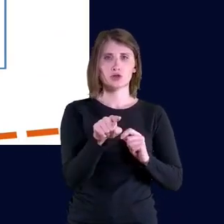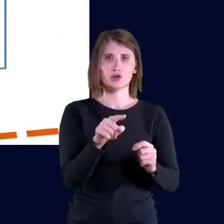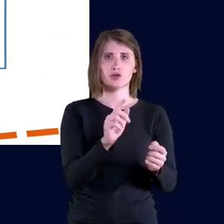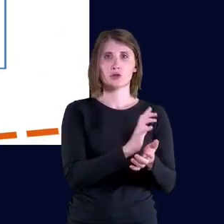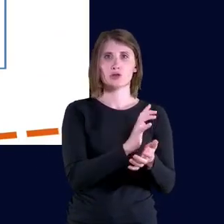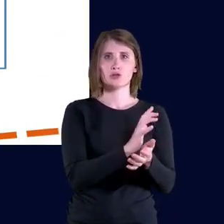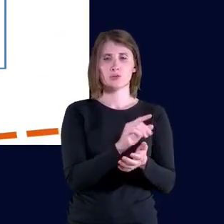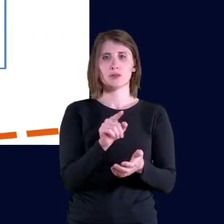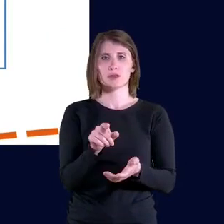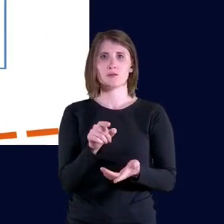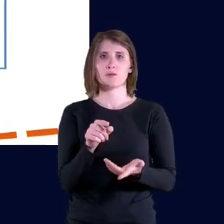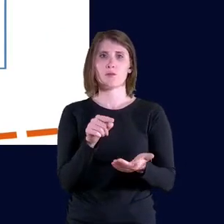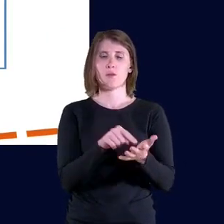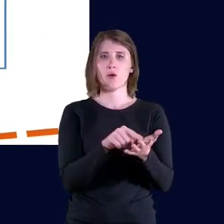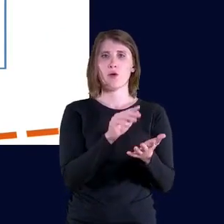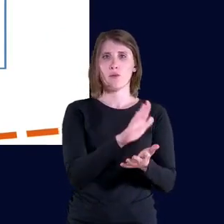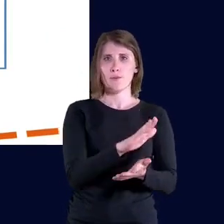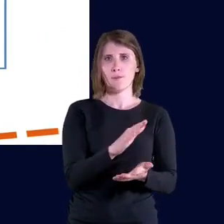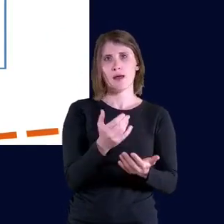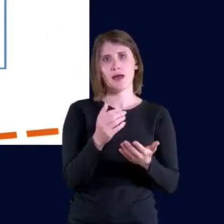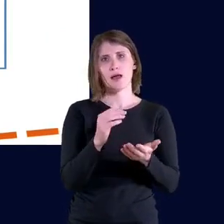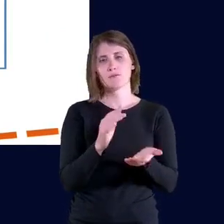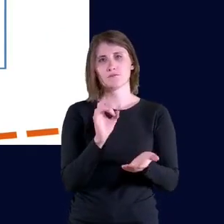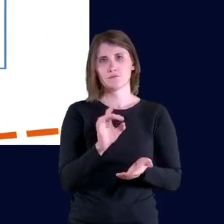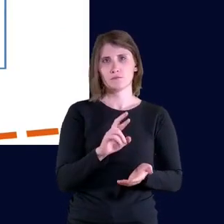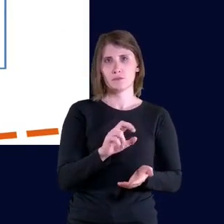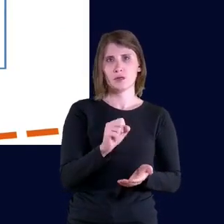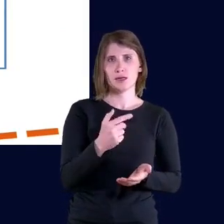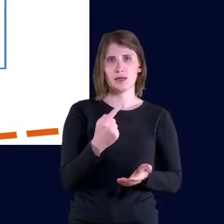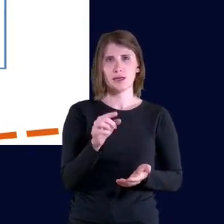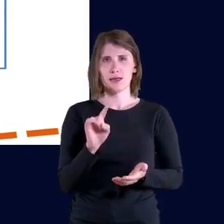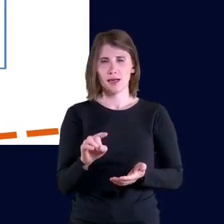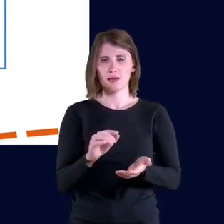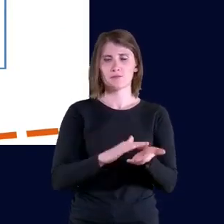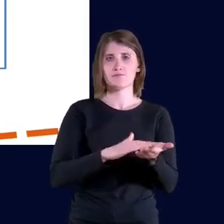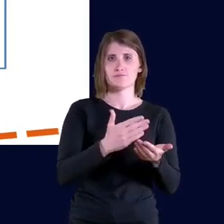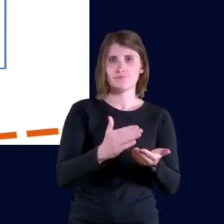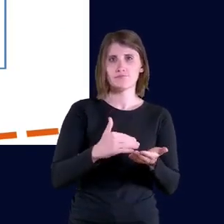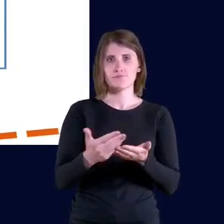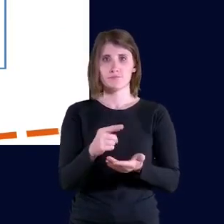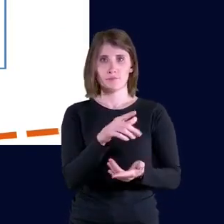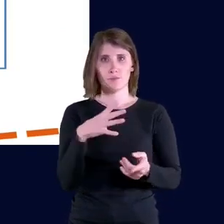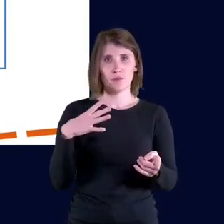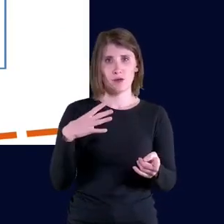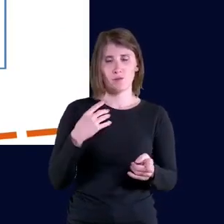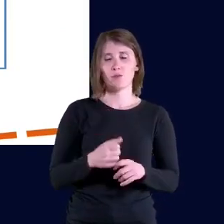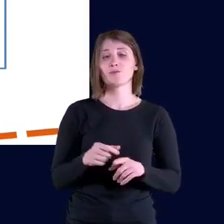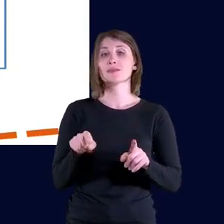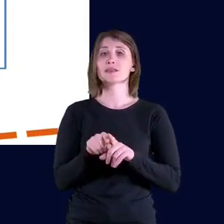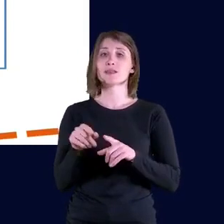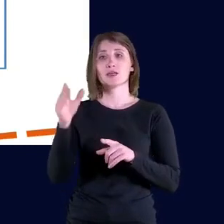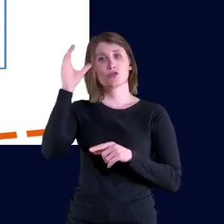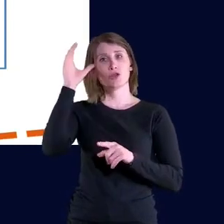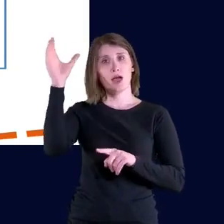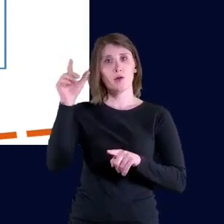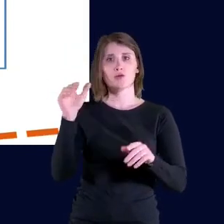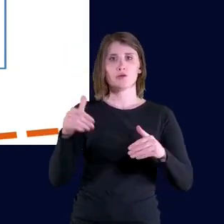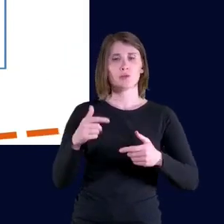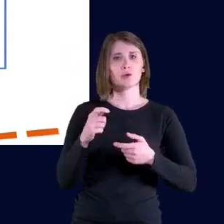czasopismo spełnia takie naszej bazie również mogą sprawdzić właśnie politykę mogą